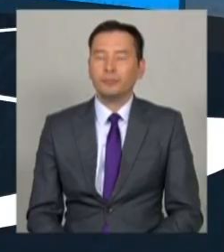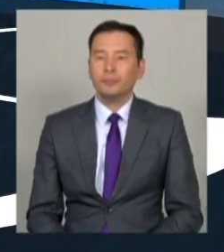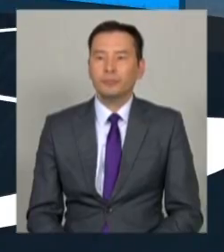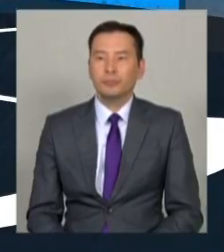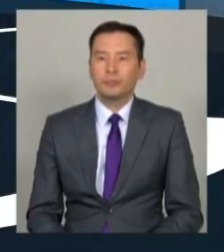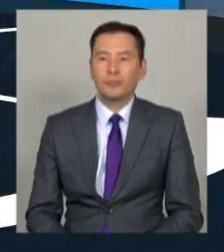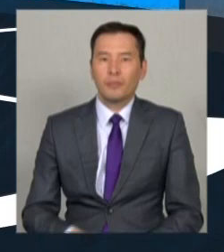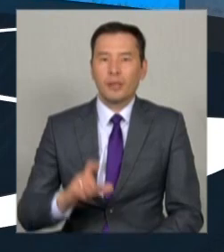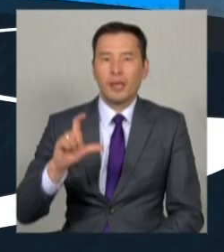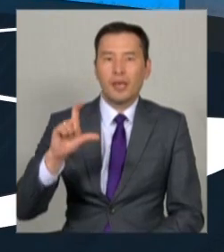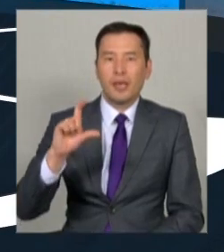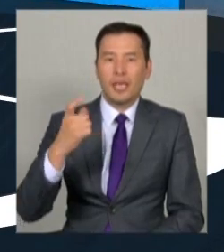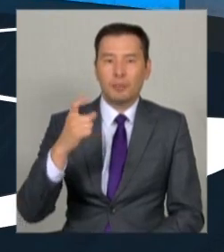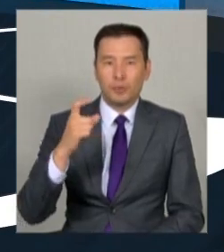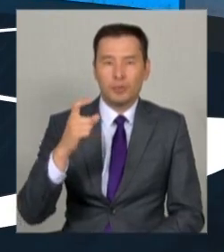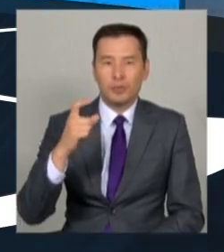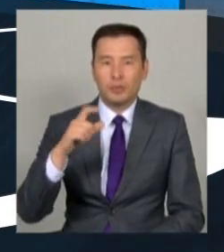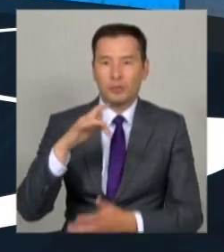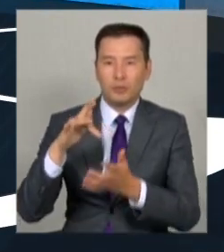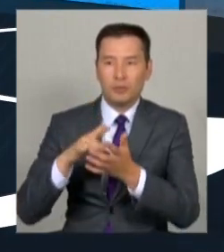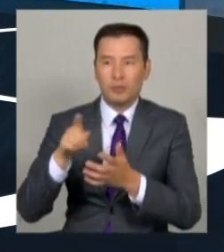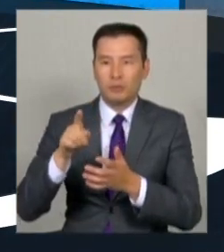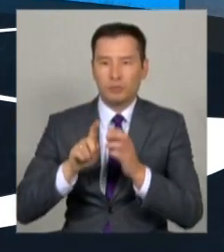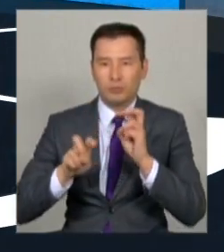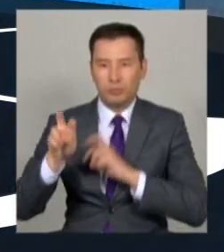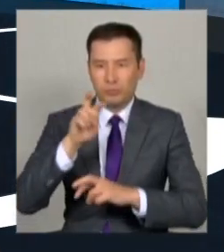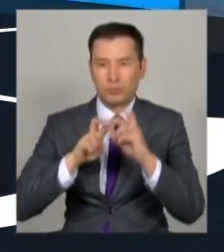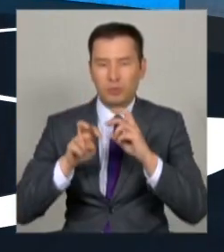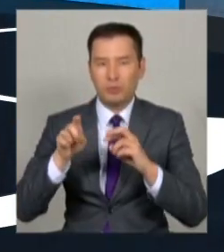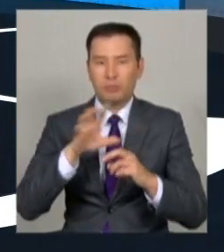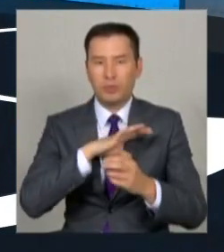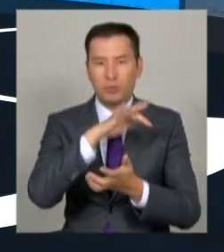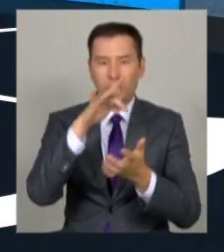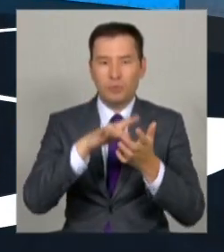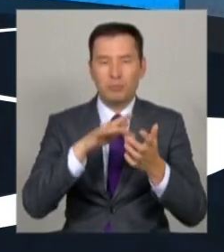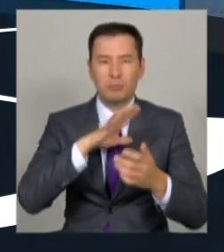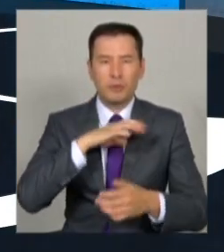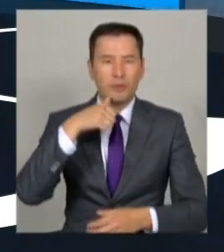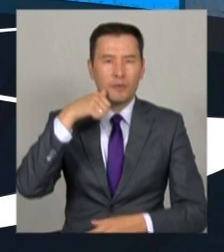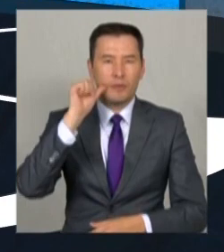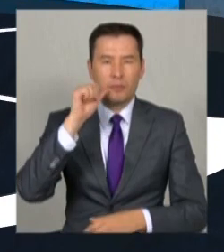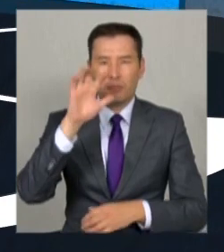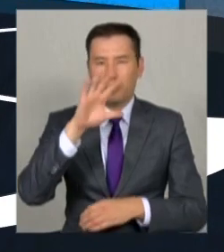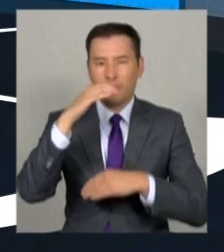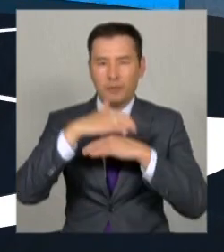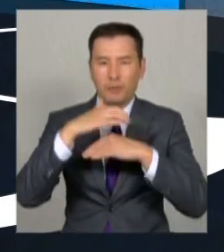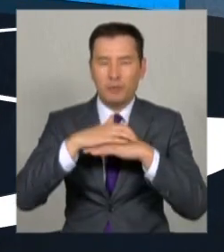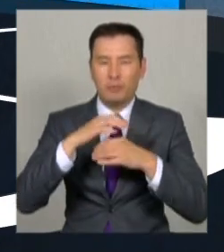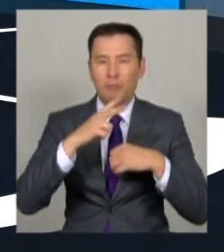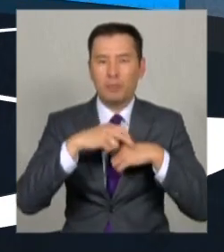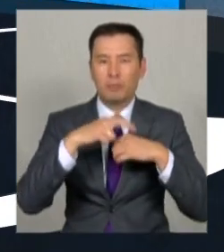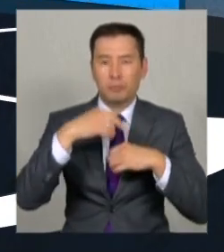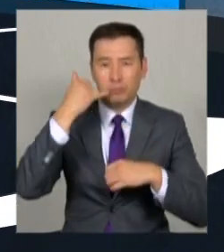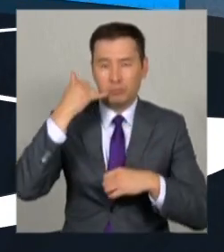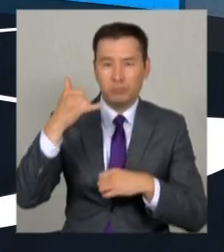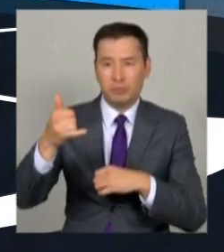7. В Экибастузе ищут мужчину, подозреваемого в вооруженном нападении на жителя города. Вчера около 17:00 в полицию сообщили